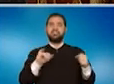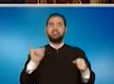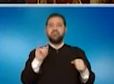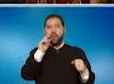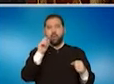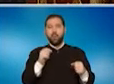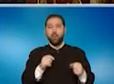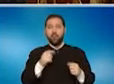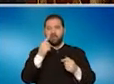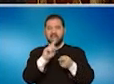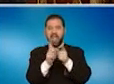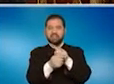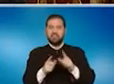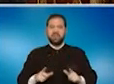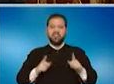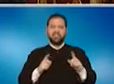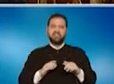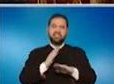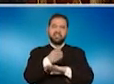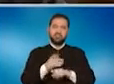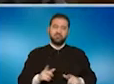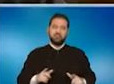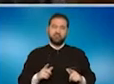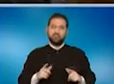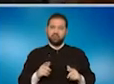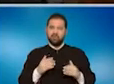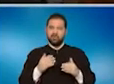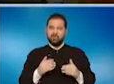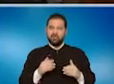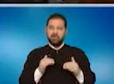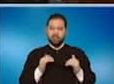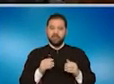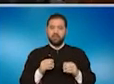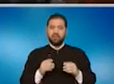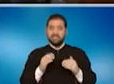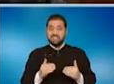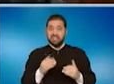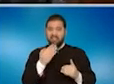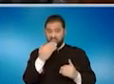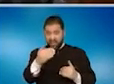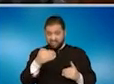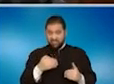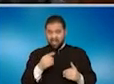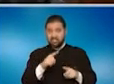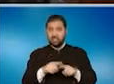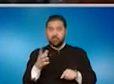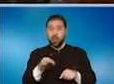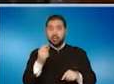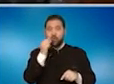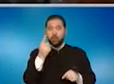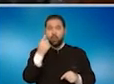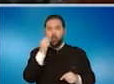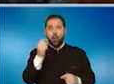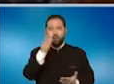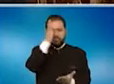în cineva umilința decât printr-o atitudine față în față. Dacă ai în față un om demn și vertical